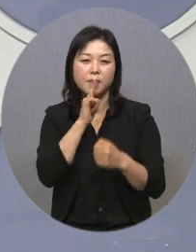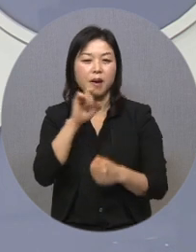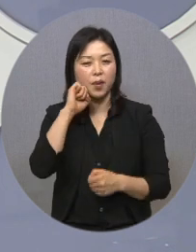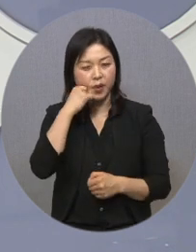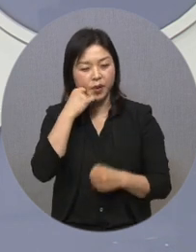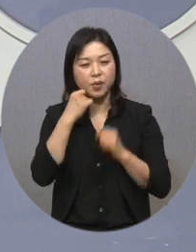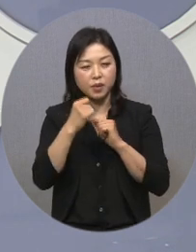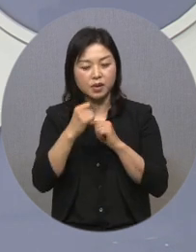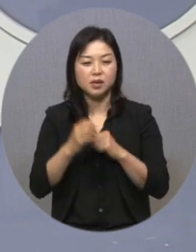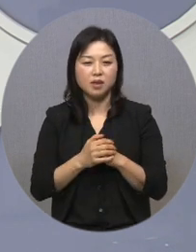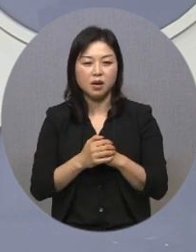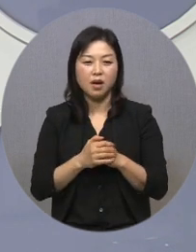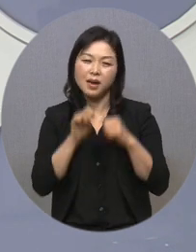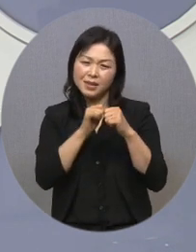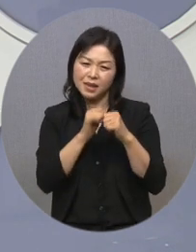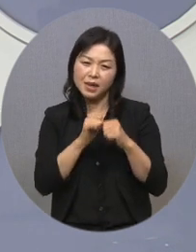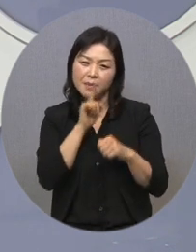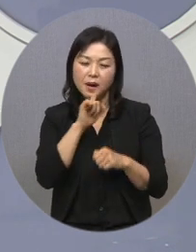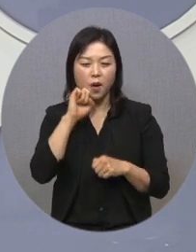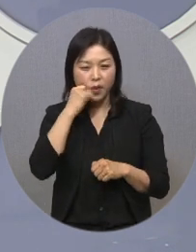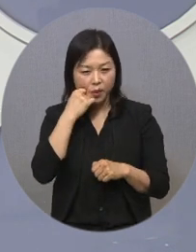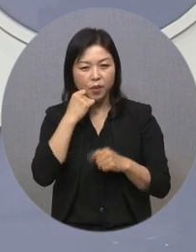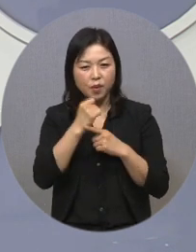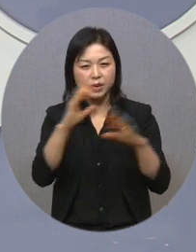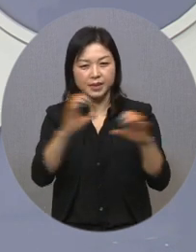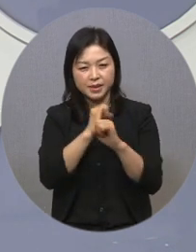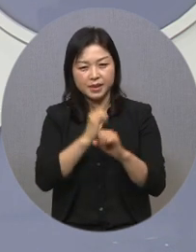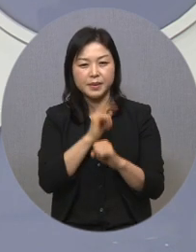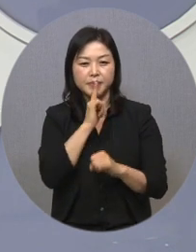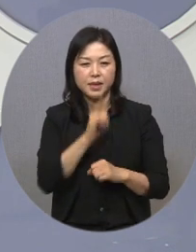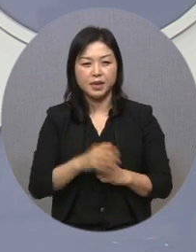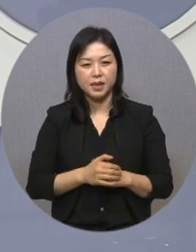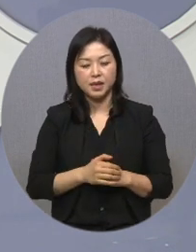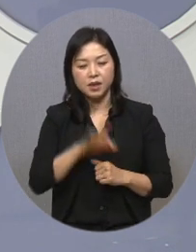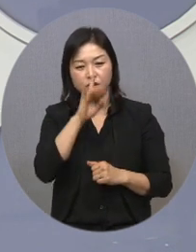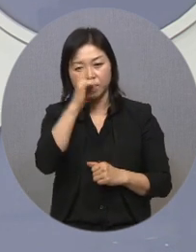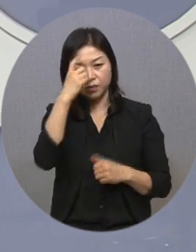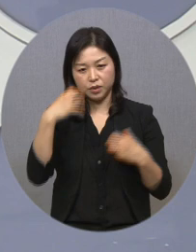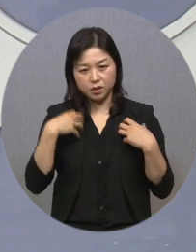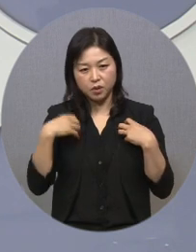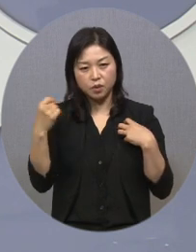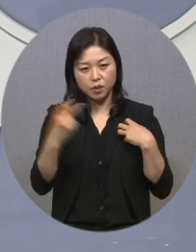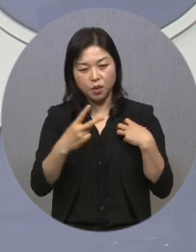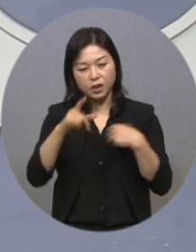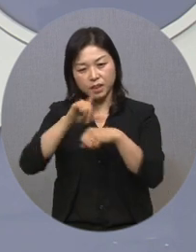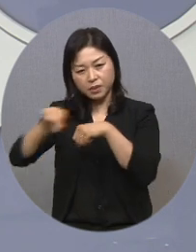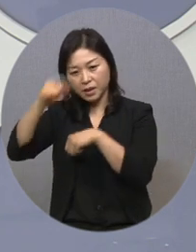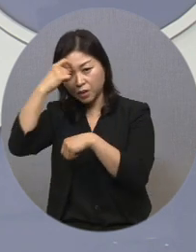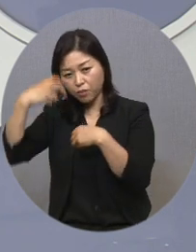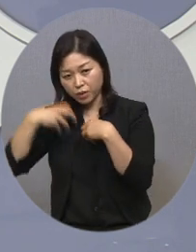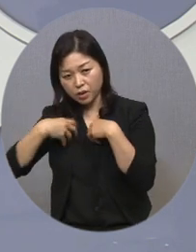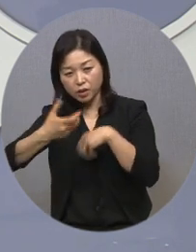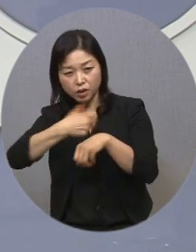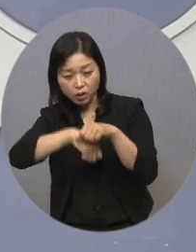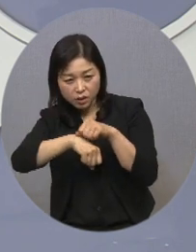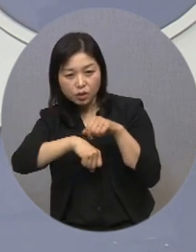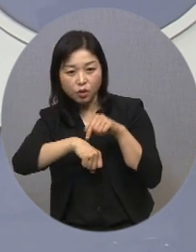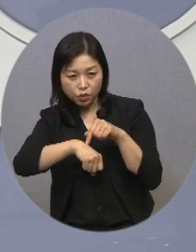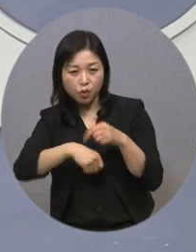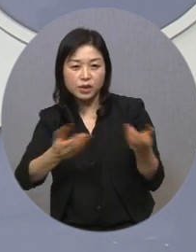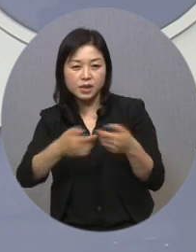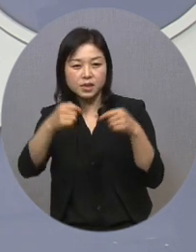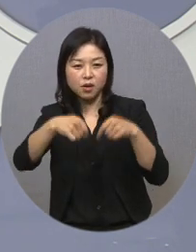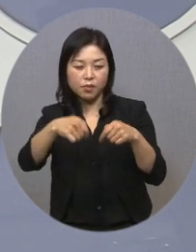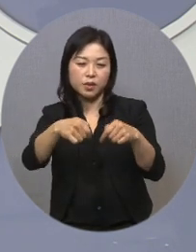이렇게 두루뭉실하게 말씀을 좀 올리지만 중앙부처에서 또 지자체에서 적극적으로다가 이것들을 업무들을 협의를 하고